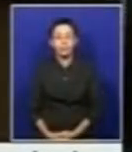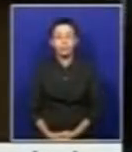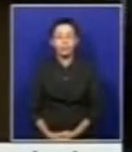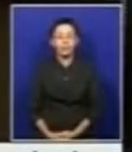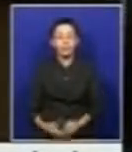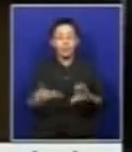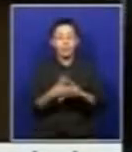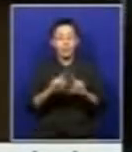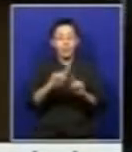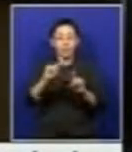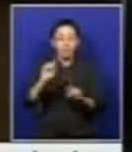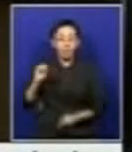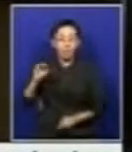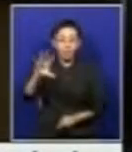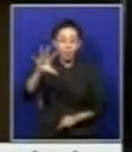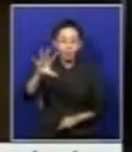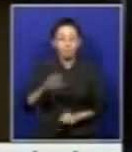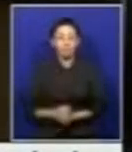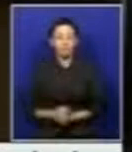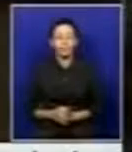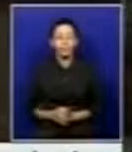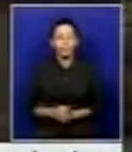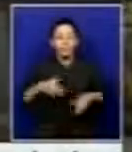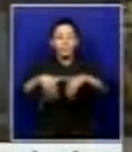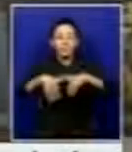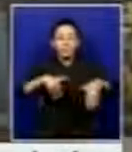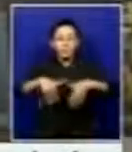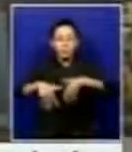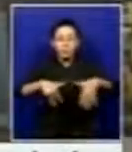ท่านประธานครับข้อเรียกร้องของพี่น้องประชาชน